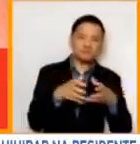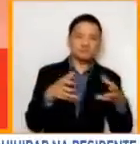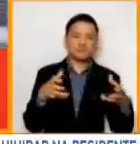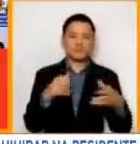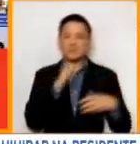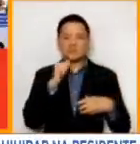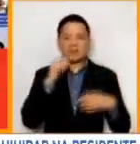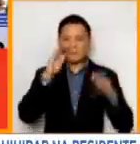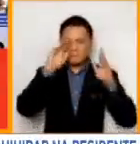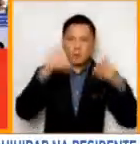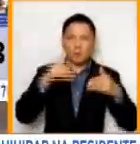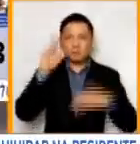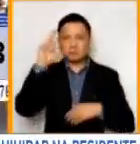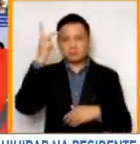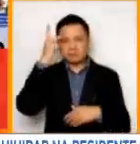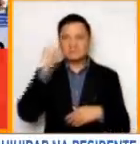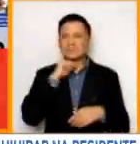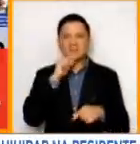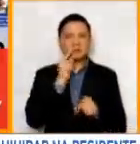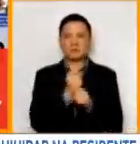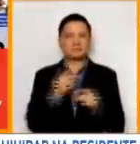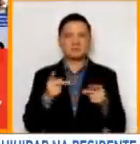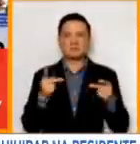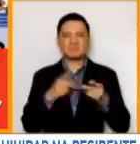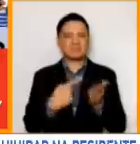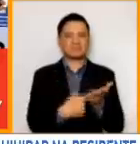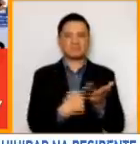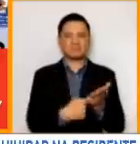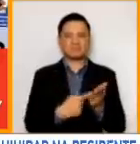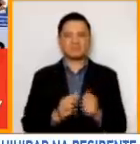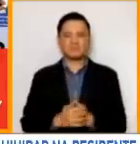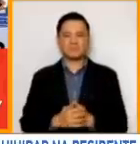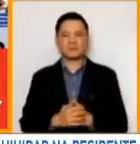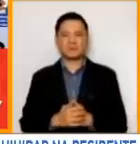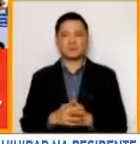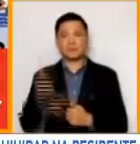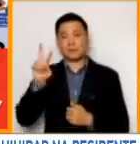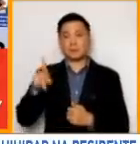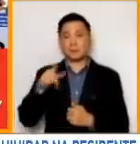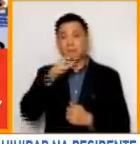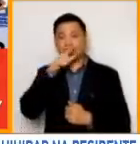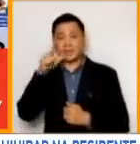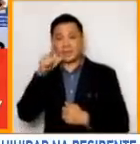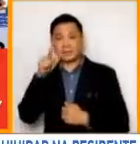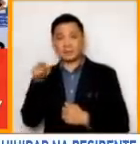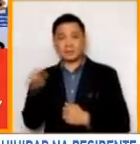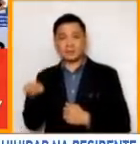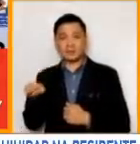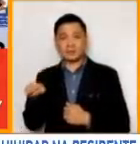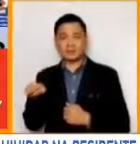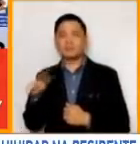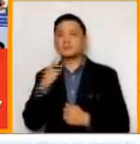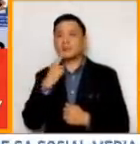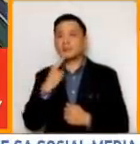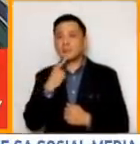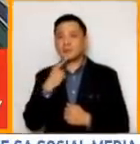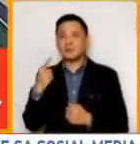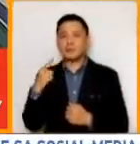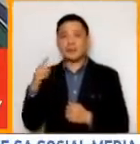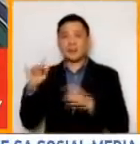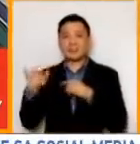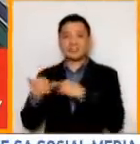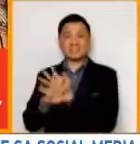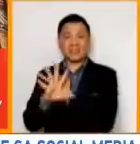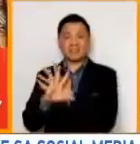place. Kamakailan, pinuna ni Vice President Lenny Robredo ang COVID-19 response ng Davao City. Tugon ni